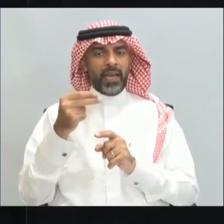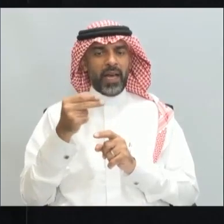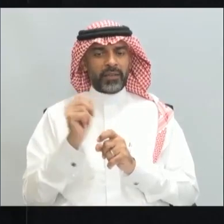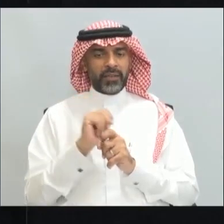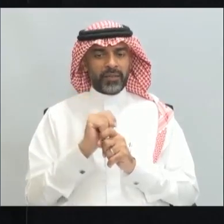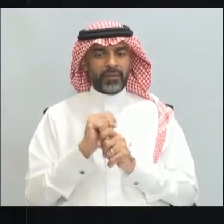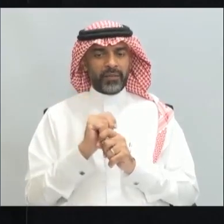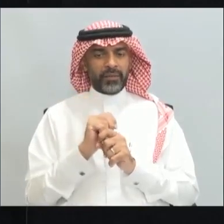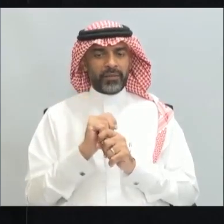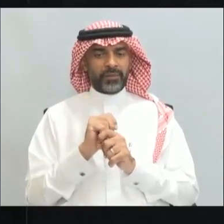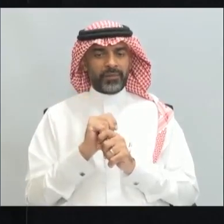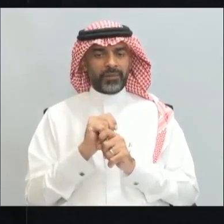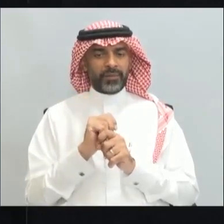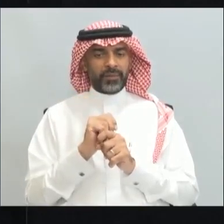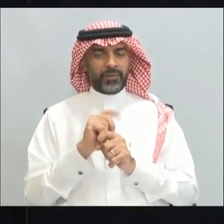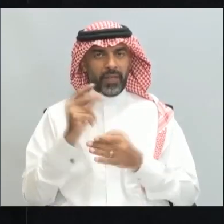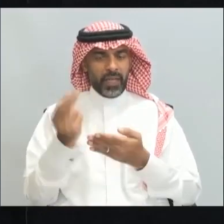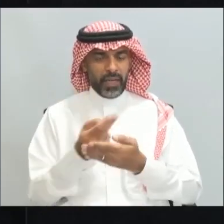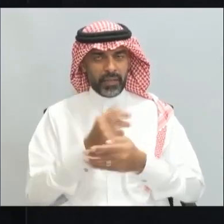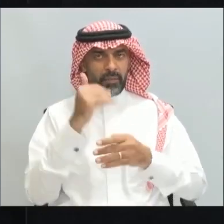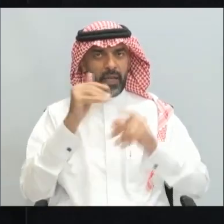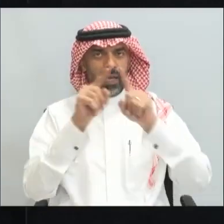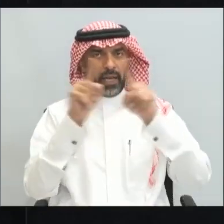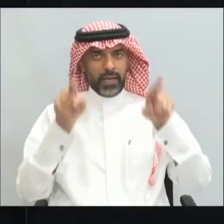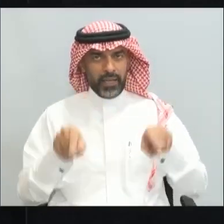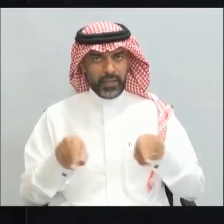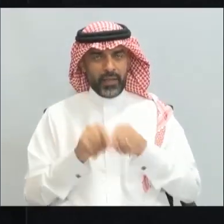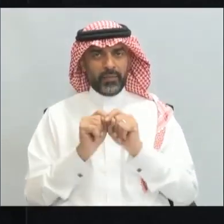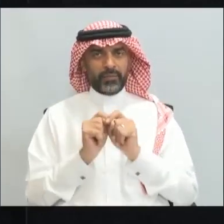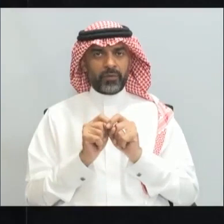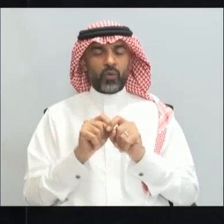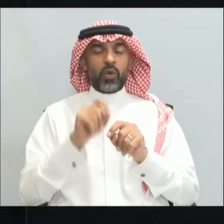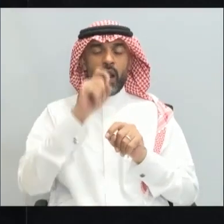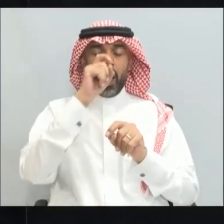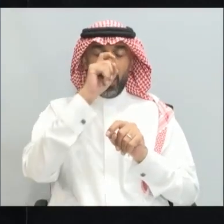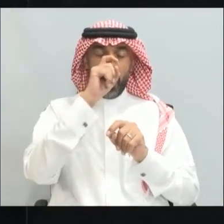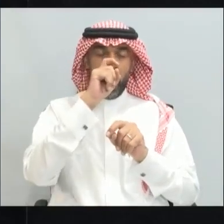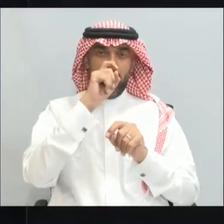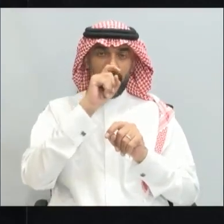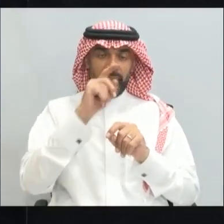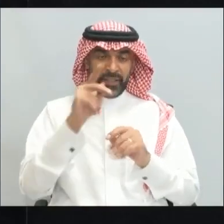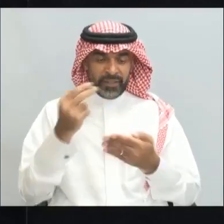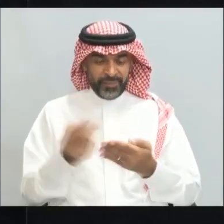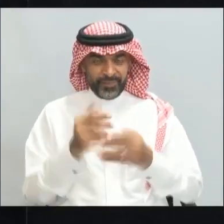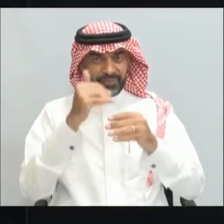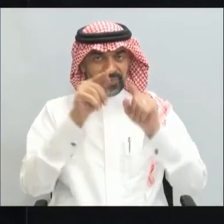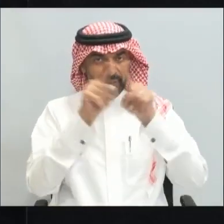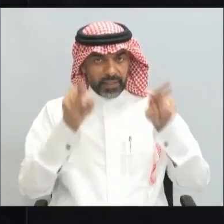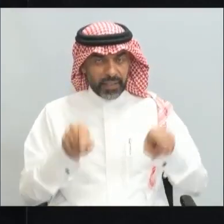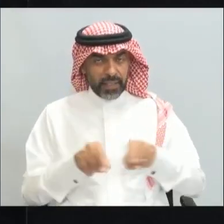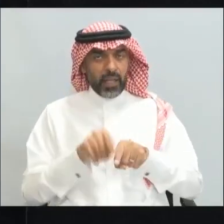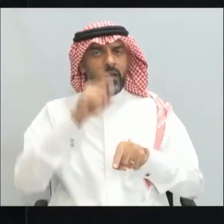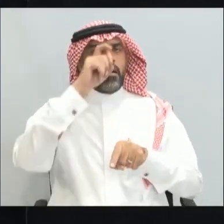العناصر الرئيسيه في رسم الخريطه اي بمعنى انه لا يمكن ان نرسم خريطه الا ان